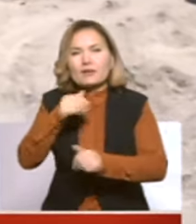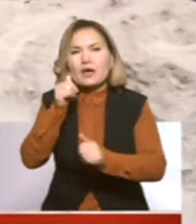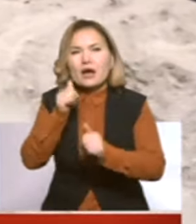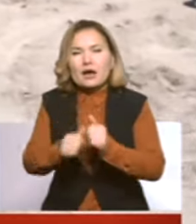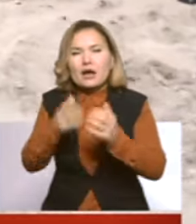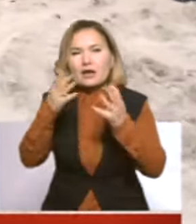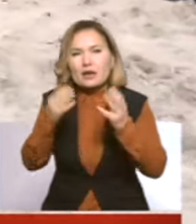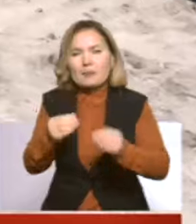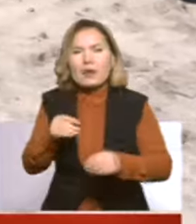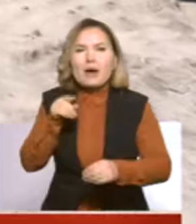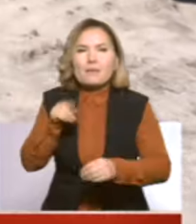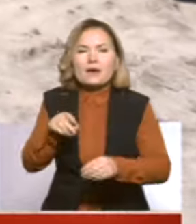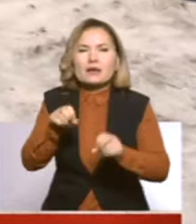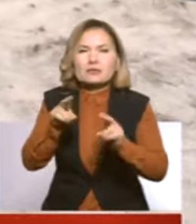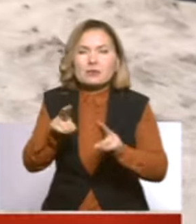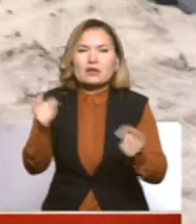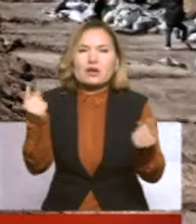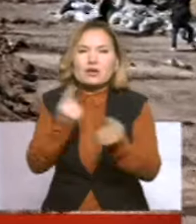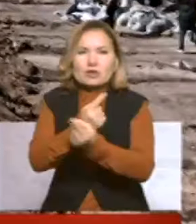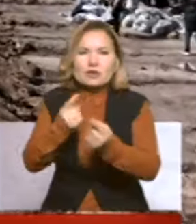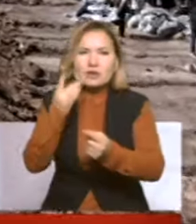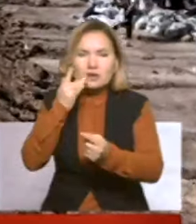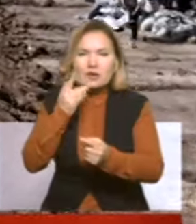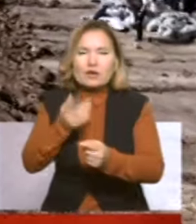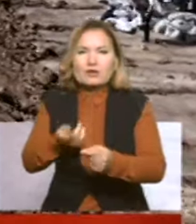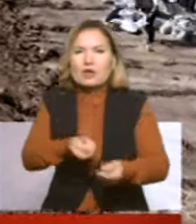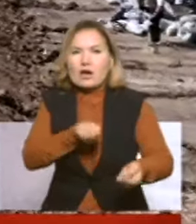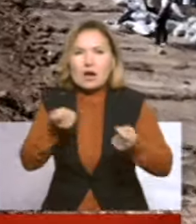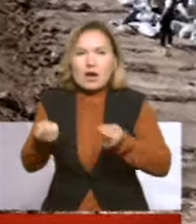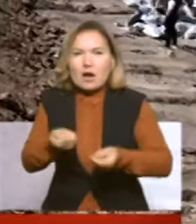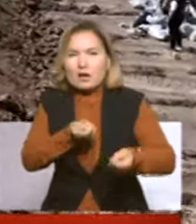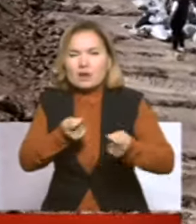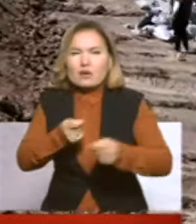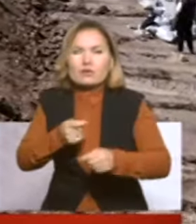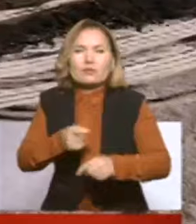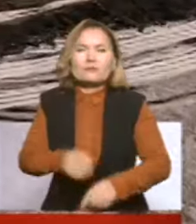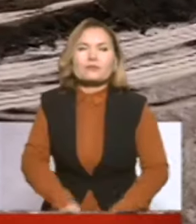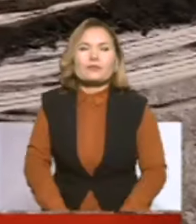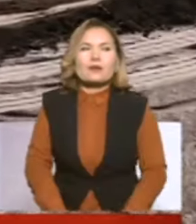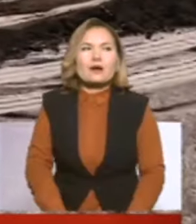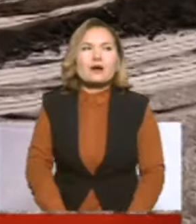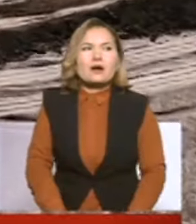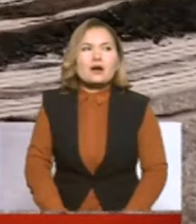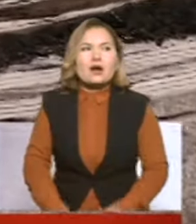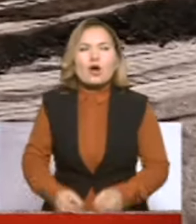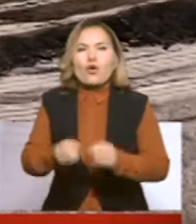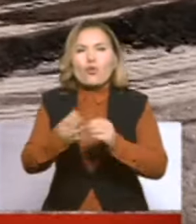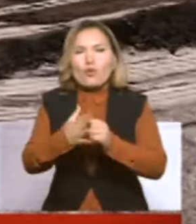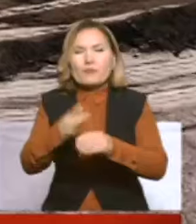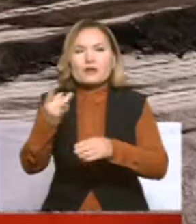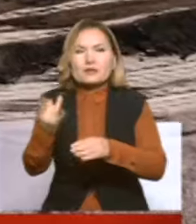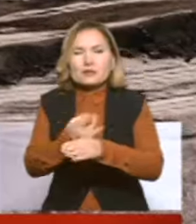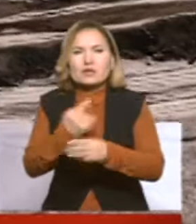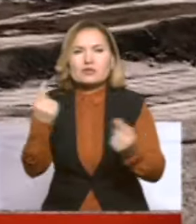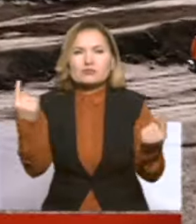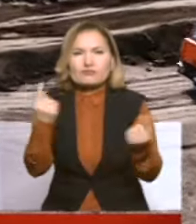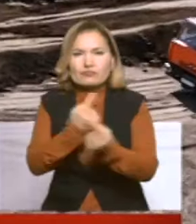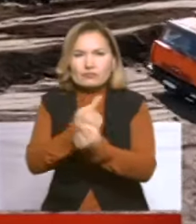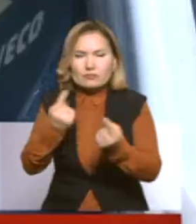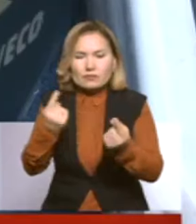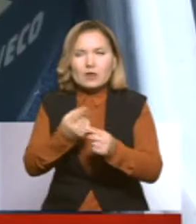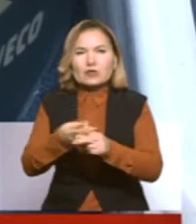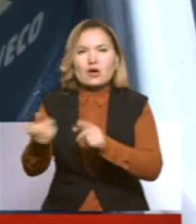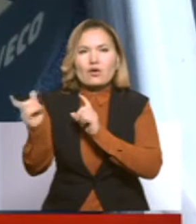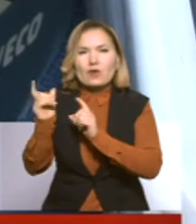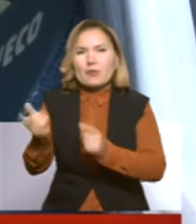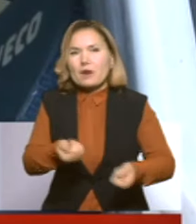1000-ға жуық рейс жасалып жатыр. Бүгіндікке сол 15 рейс істей бердік. Енді қазір түс